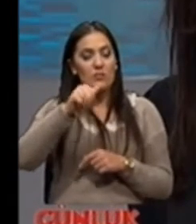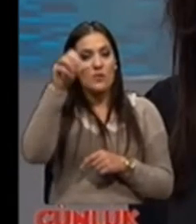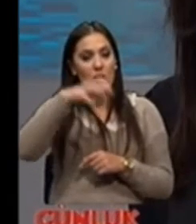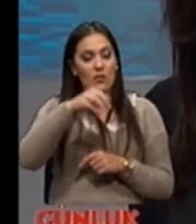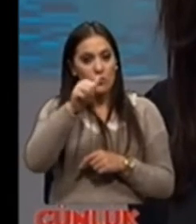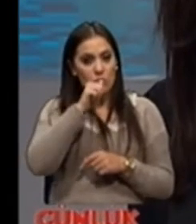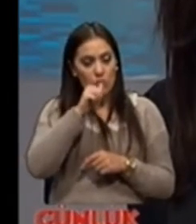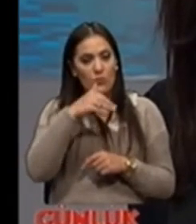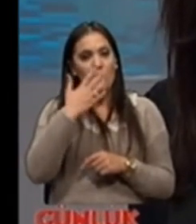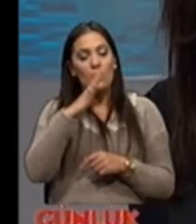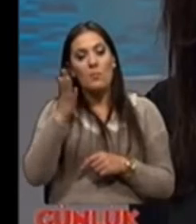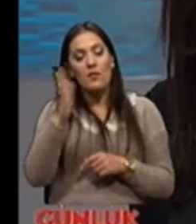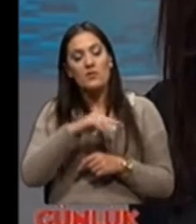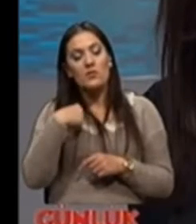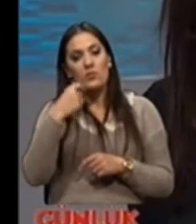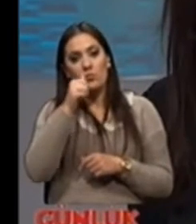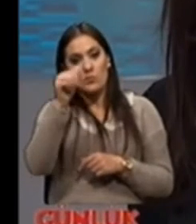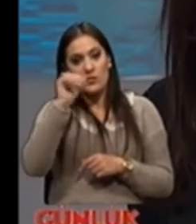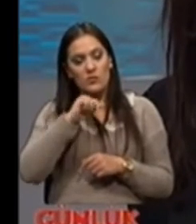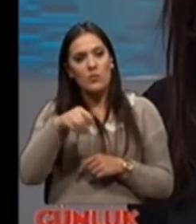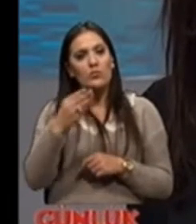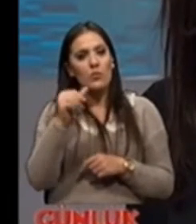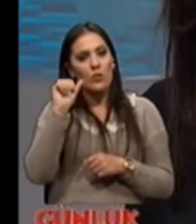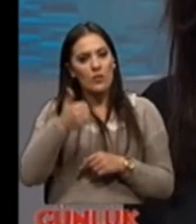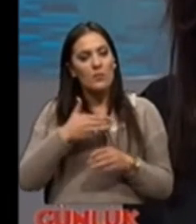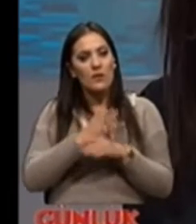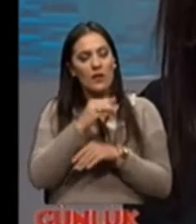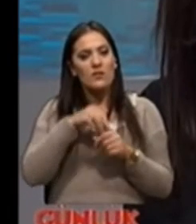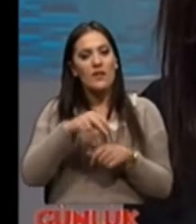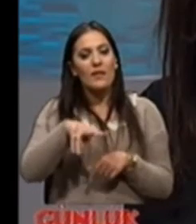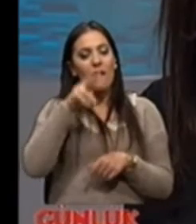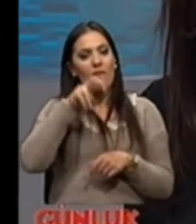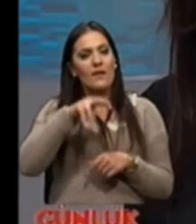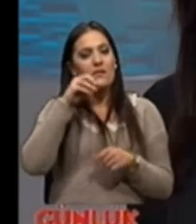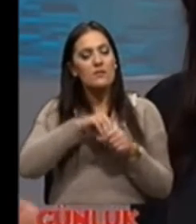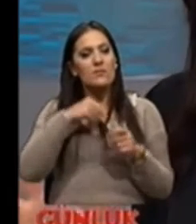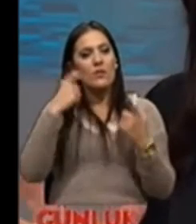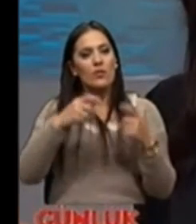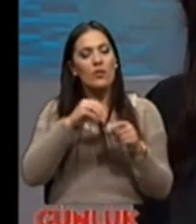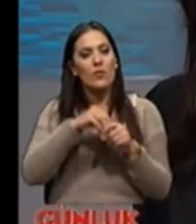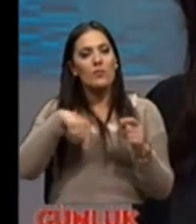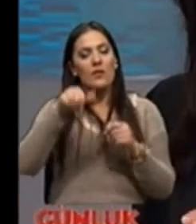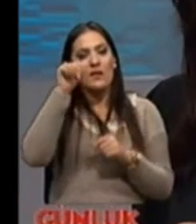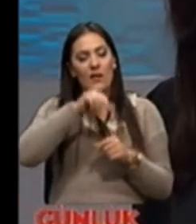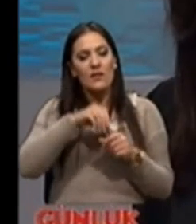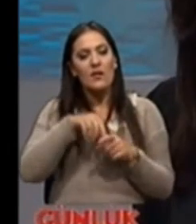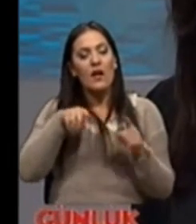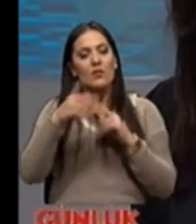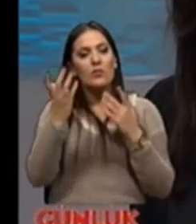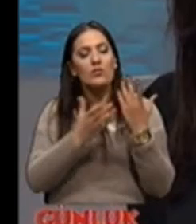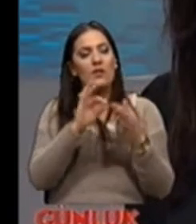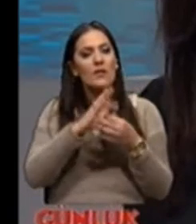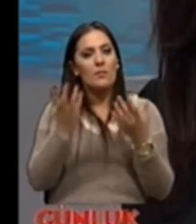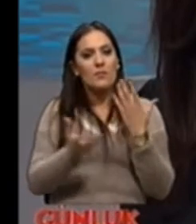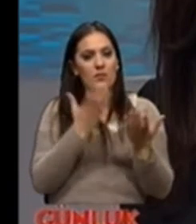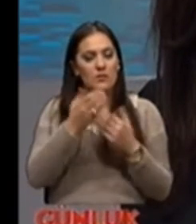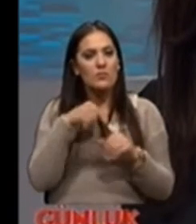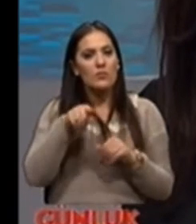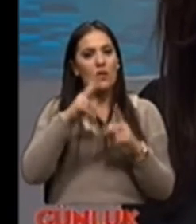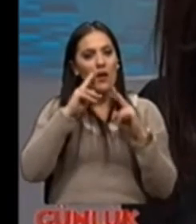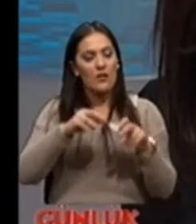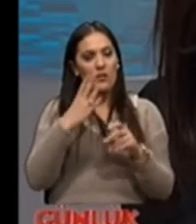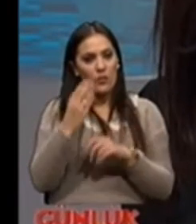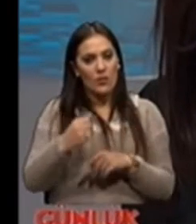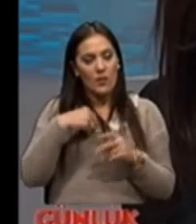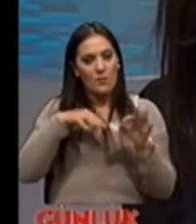suyu mu içeceksiniz? O da çok önemlidir gerçekten. Nefes alıp verme ortamdaki gaz düzeyi. Ya da hangi ocakta ne pişireceksiniz? Bunlar ayrıntılı şekilde